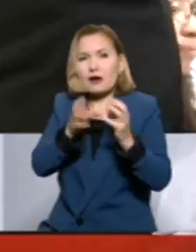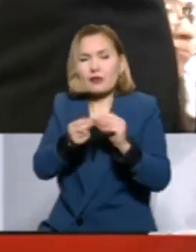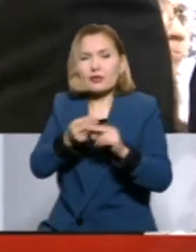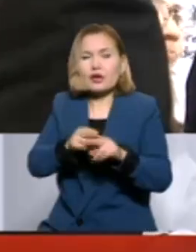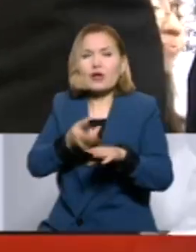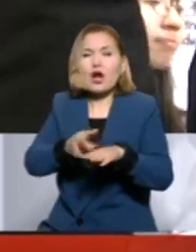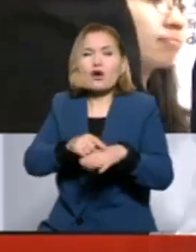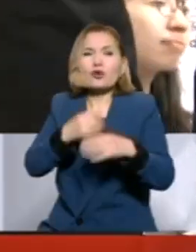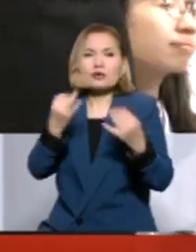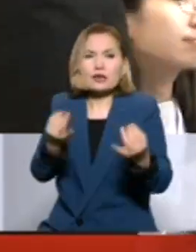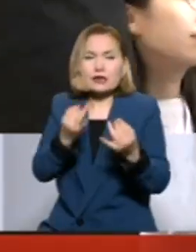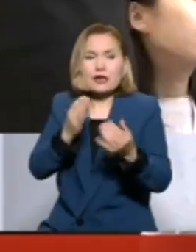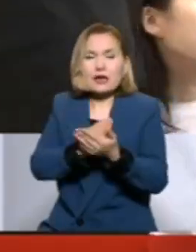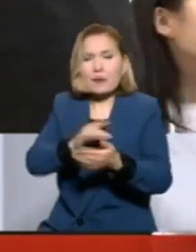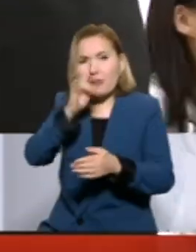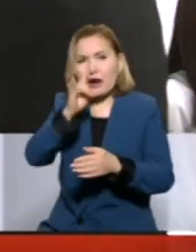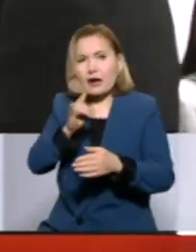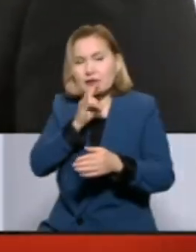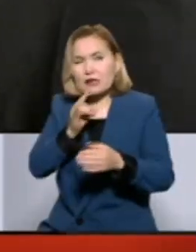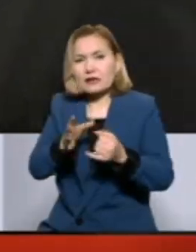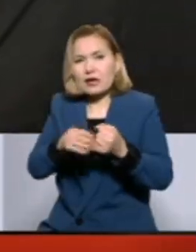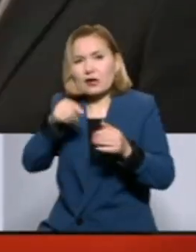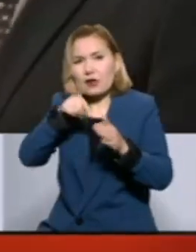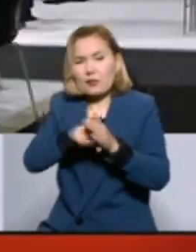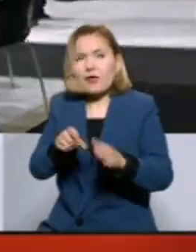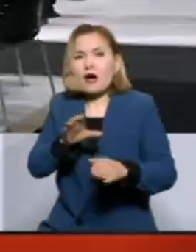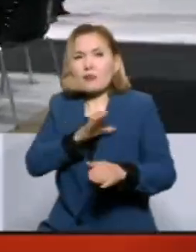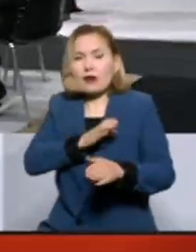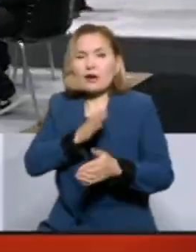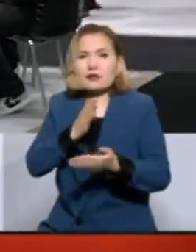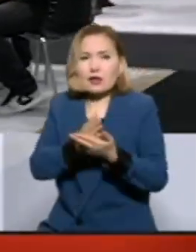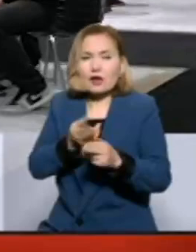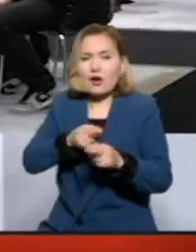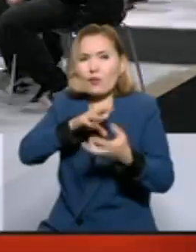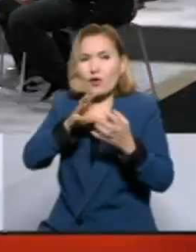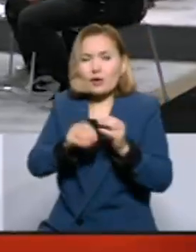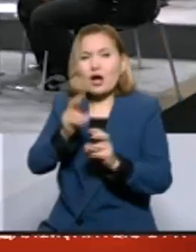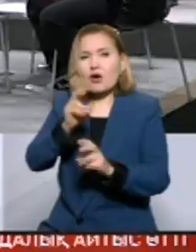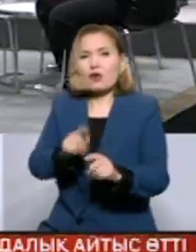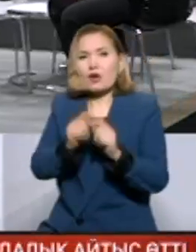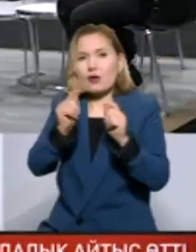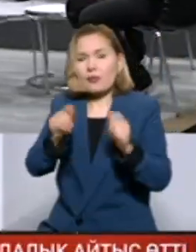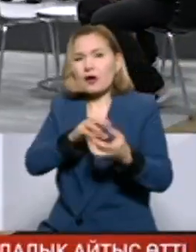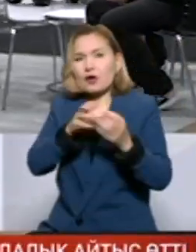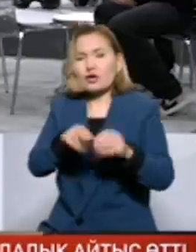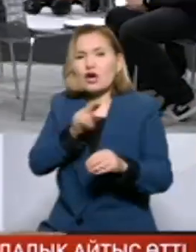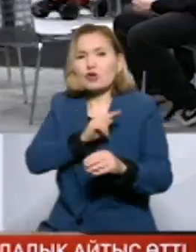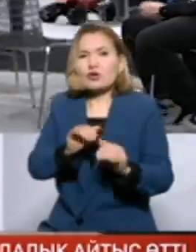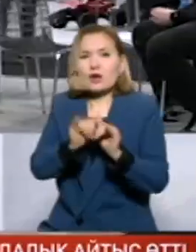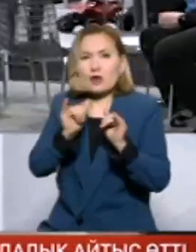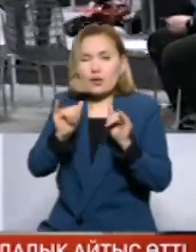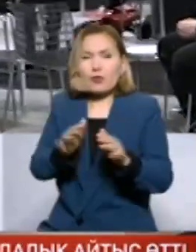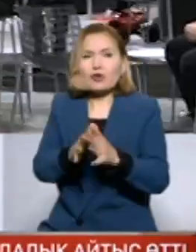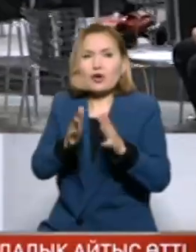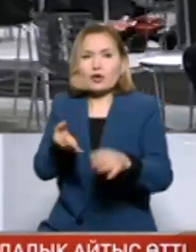инвесторлардың қызығушылығының артуына маңызды қазба байлықтар жөніндегі мәліметтердің құпиясыздандырылуы мен саланың